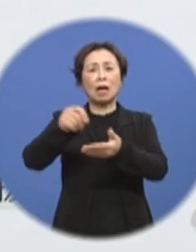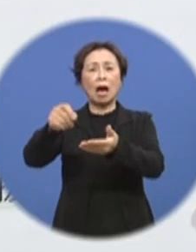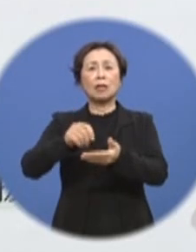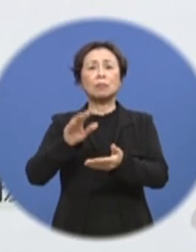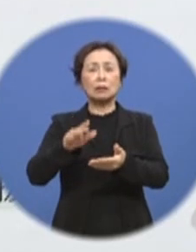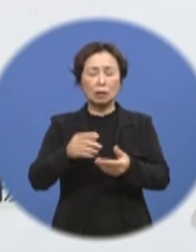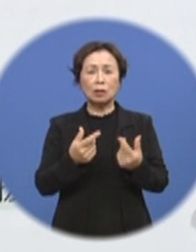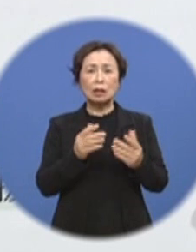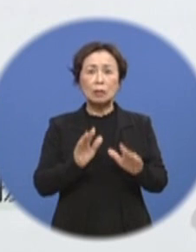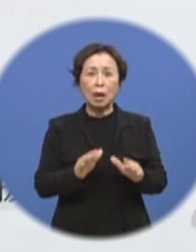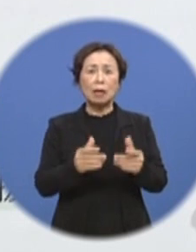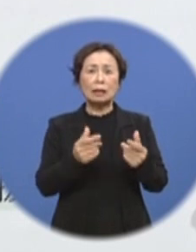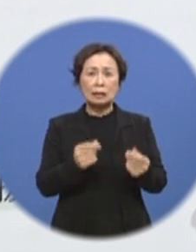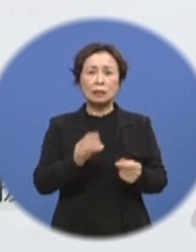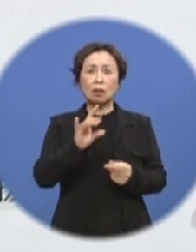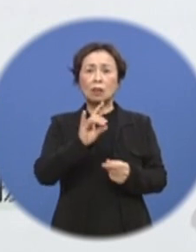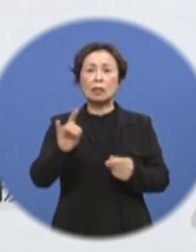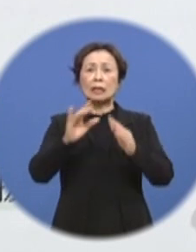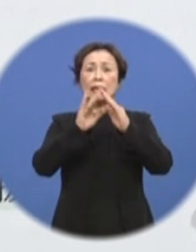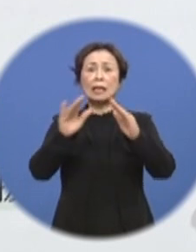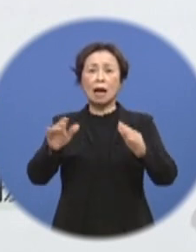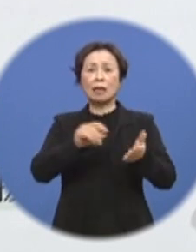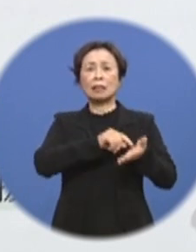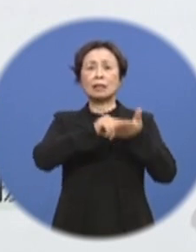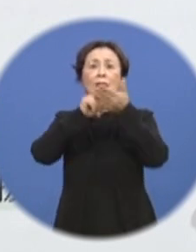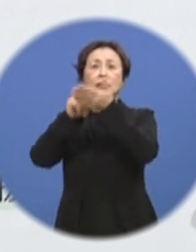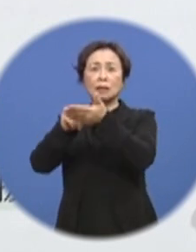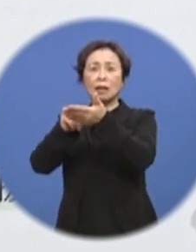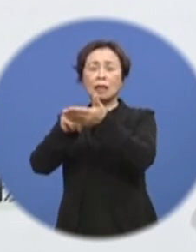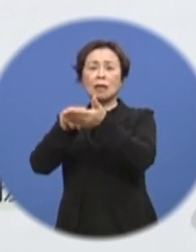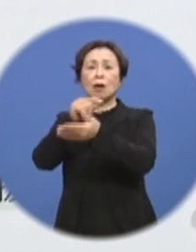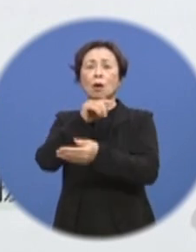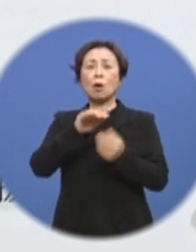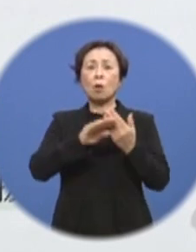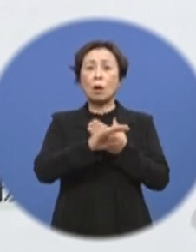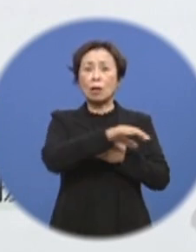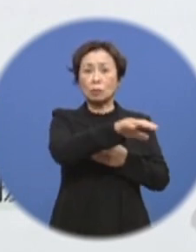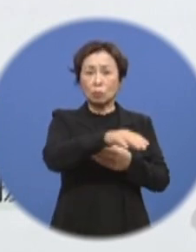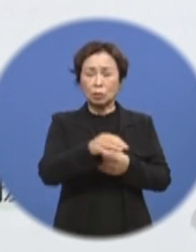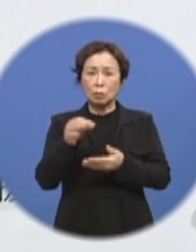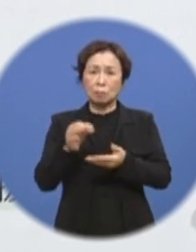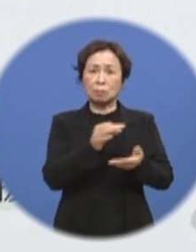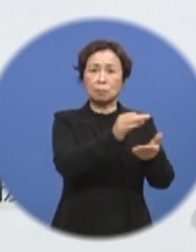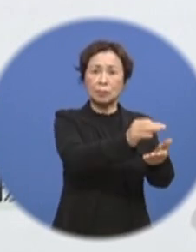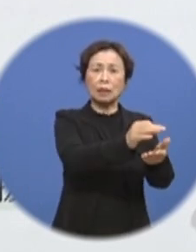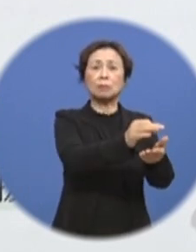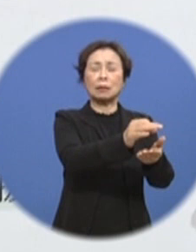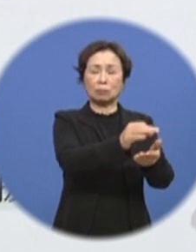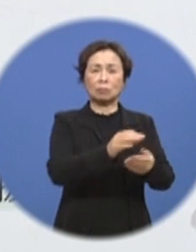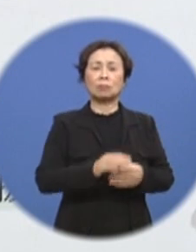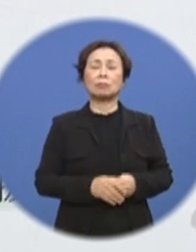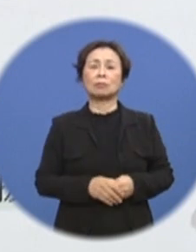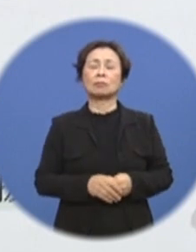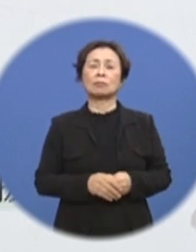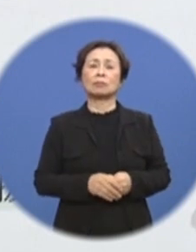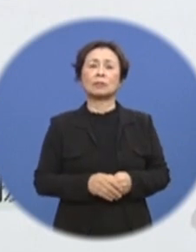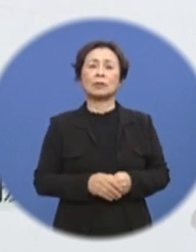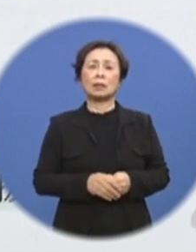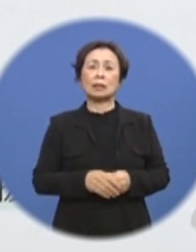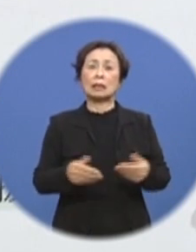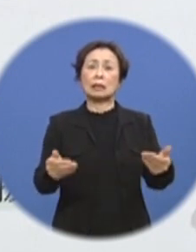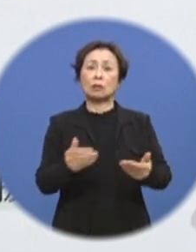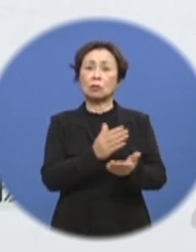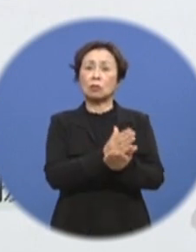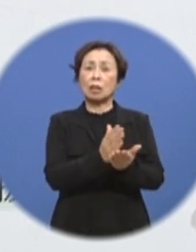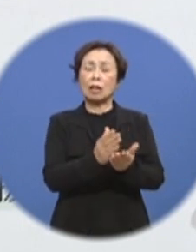それであの支援金をそちらにも出すそれはその業種を問わずね本当に売り上げ